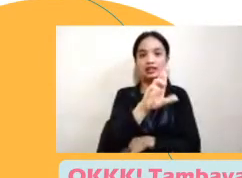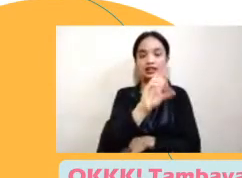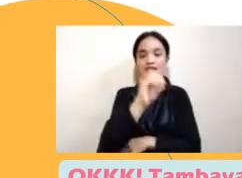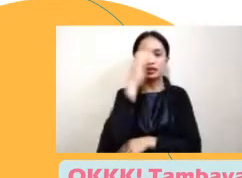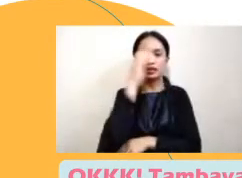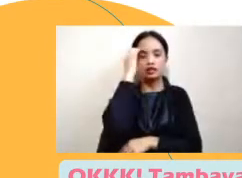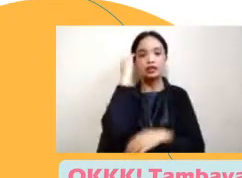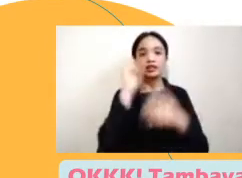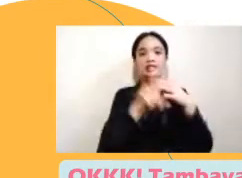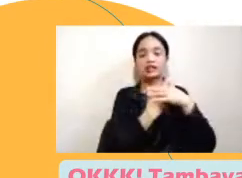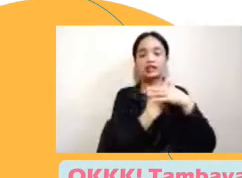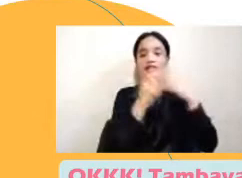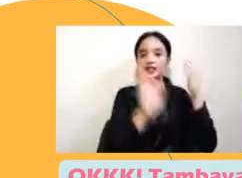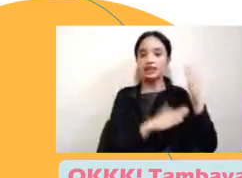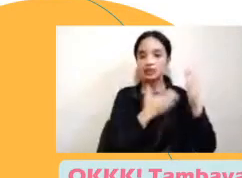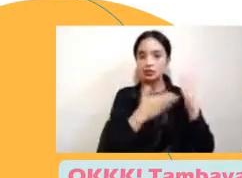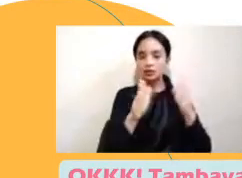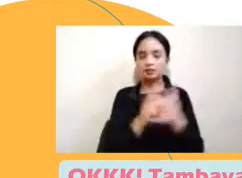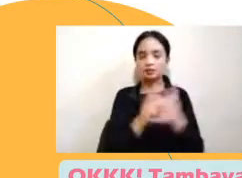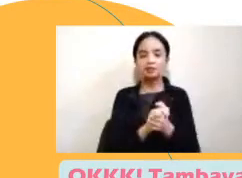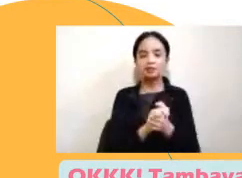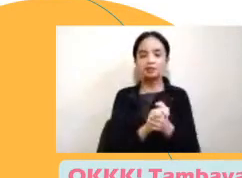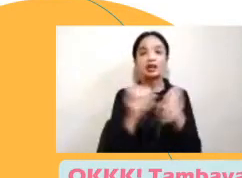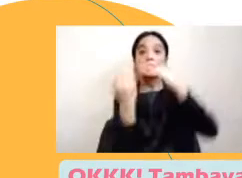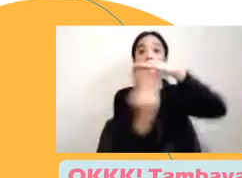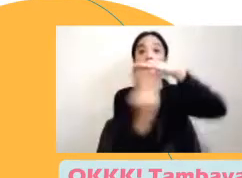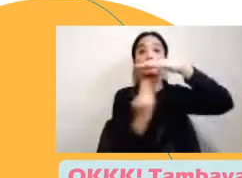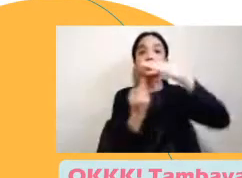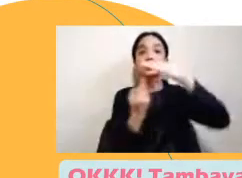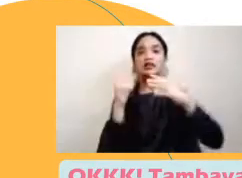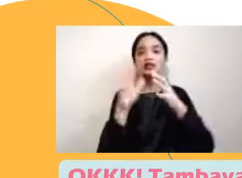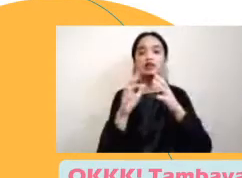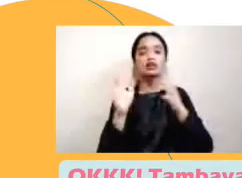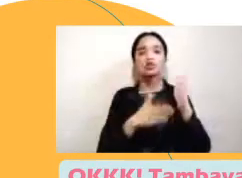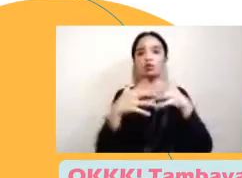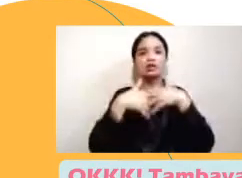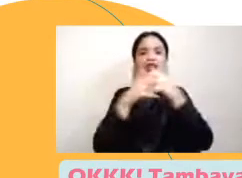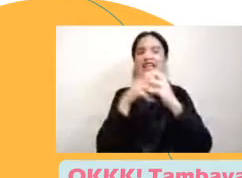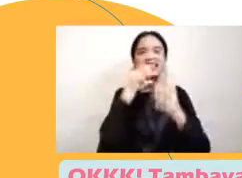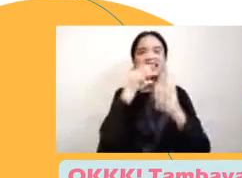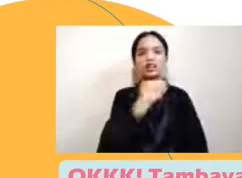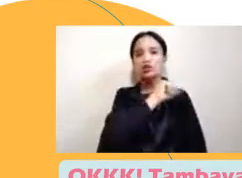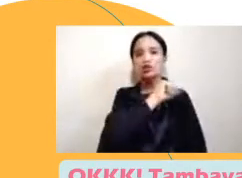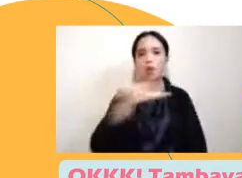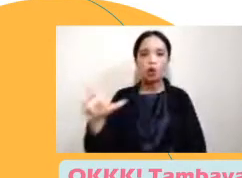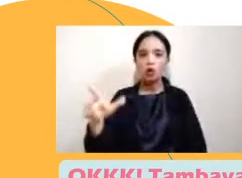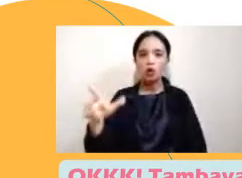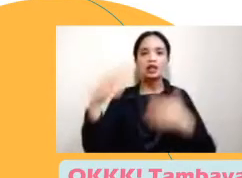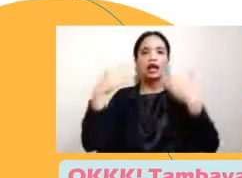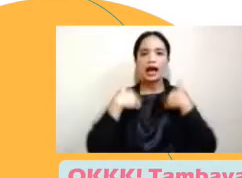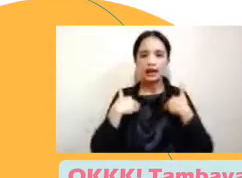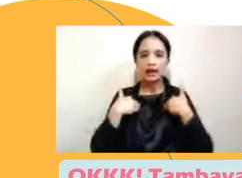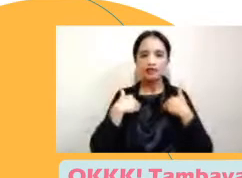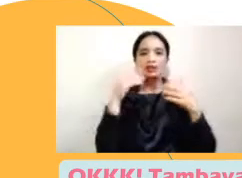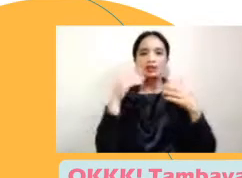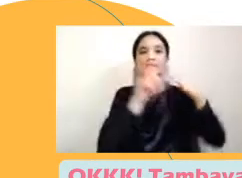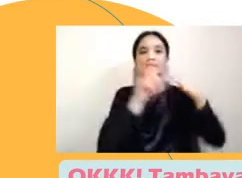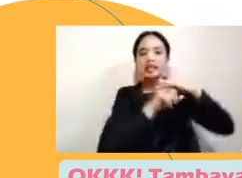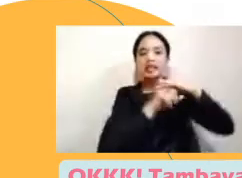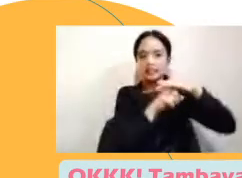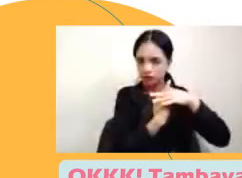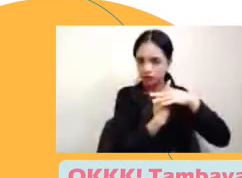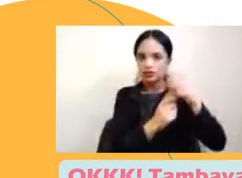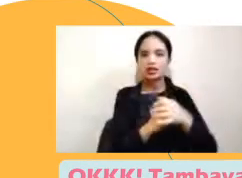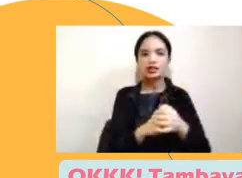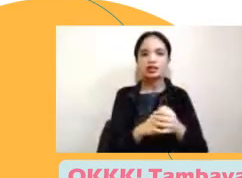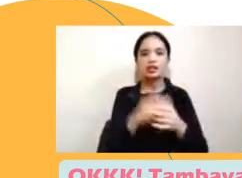kanta. Okay? Again, basic song structure to. Hindi kailangan lahat ng kanta may ganito at hindi kailangan ganito